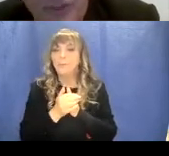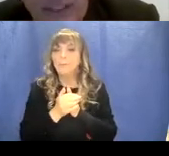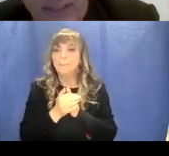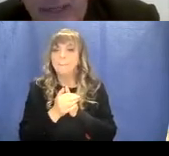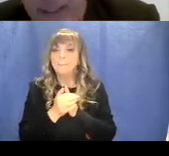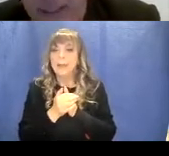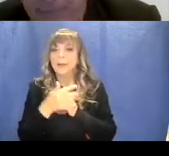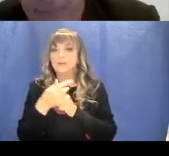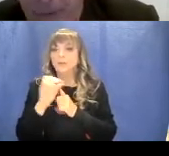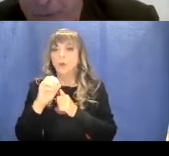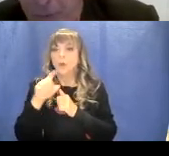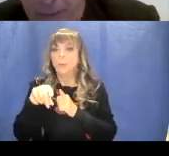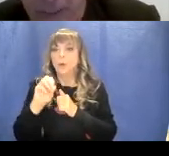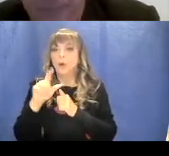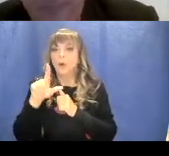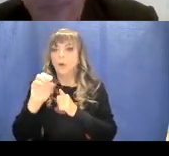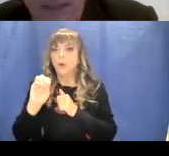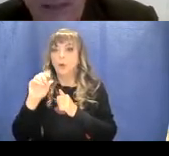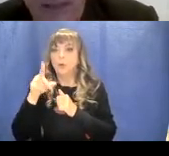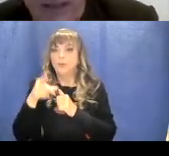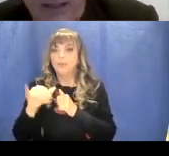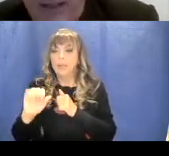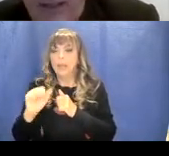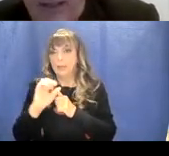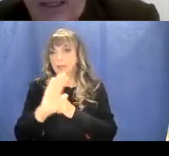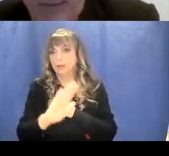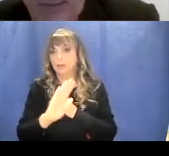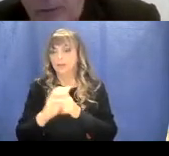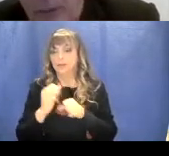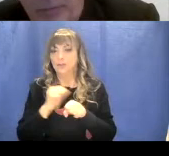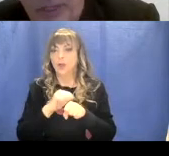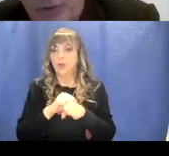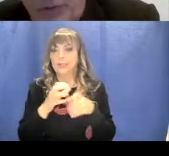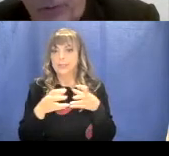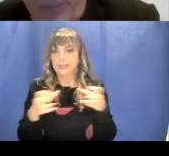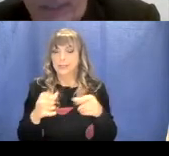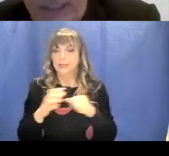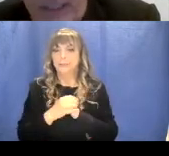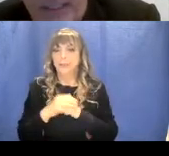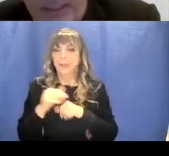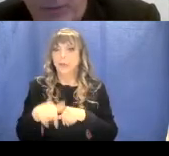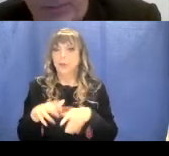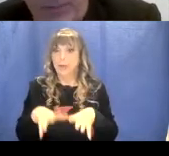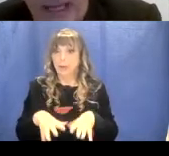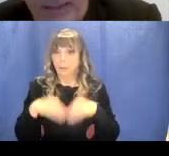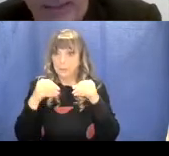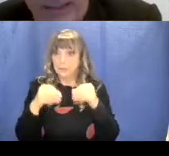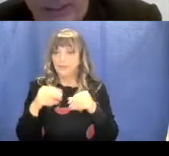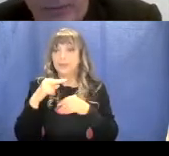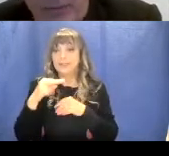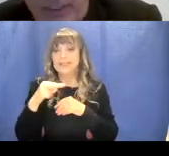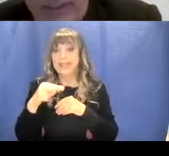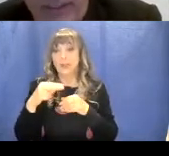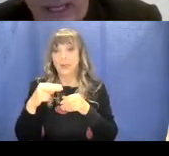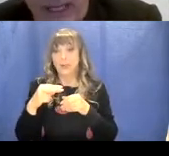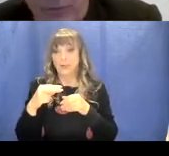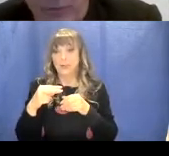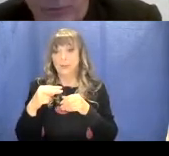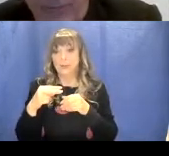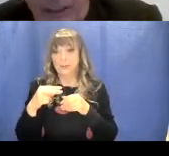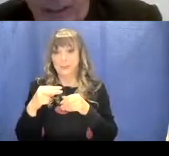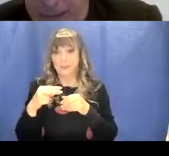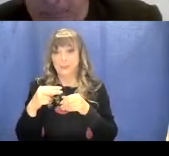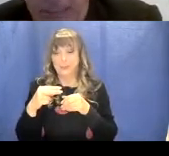tipologia dei vari solidi allora ora comincio la seconda parte del mio intervento